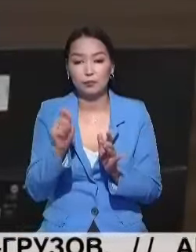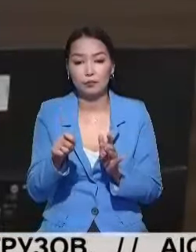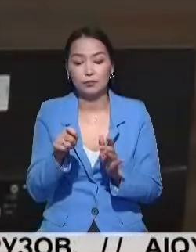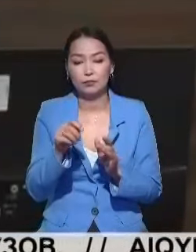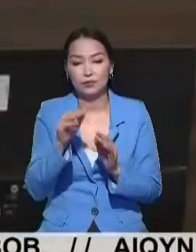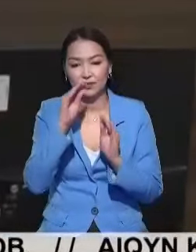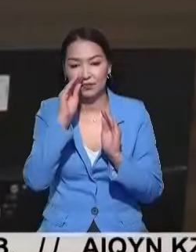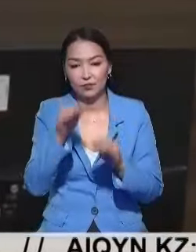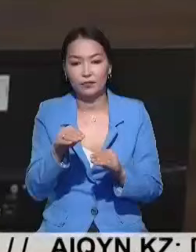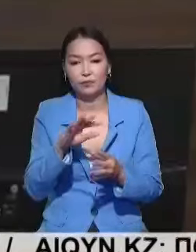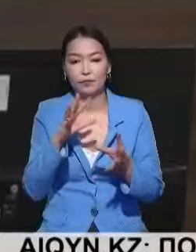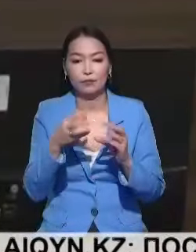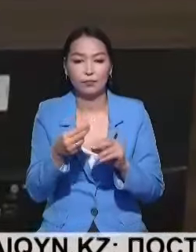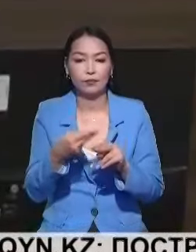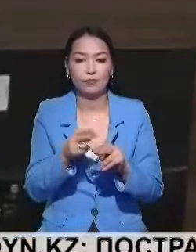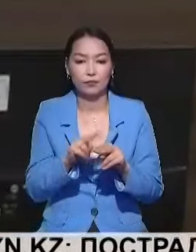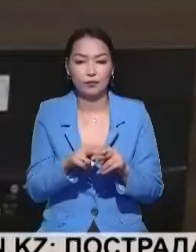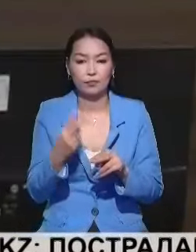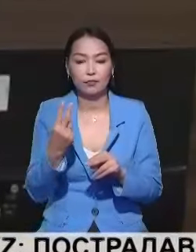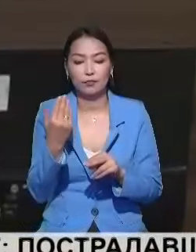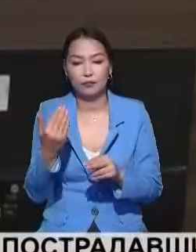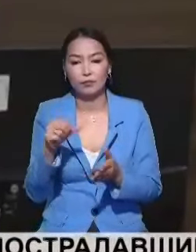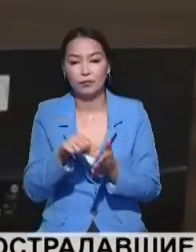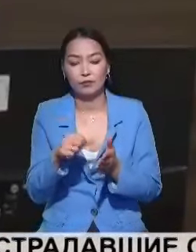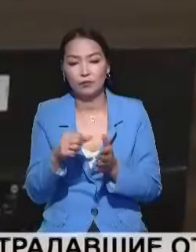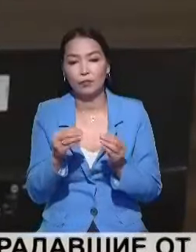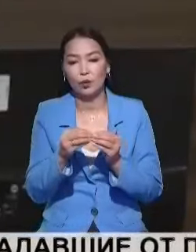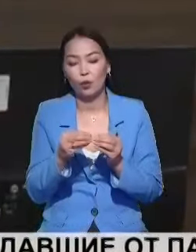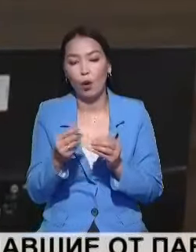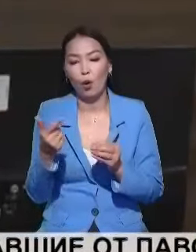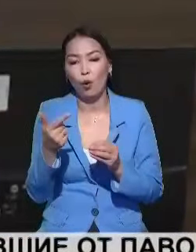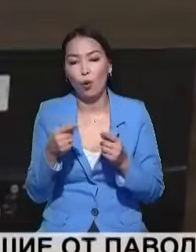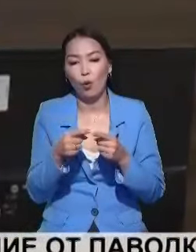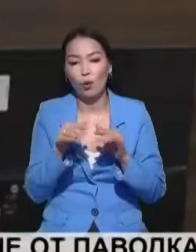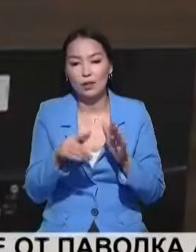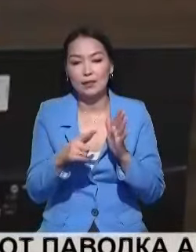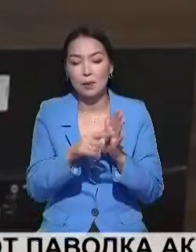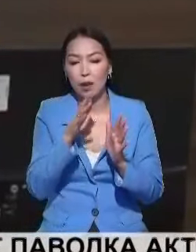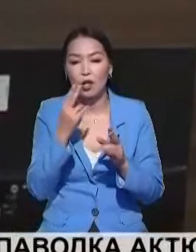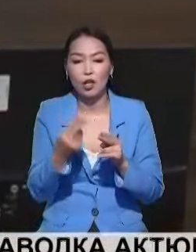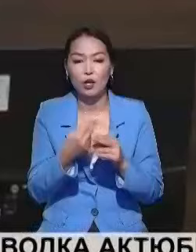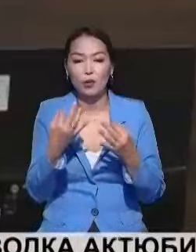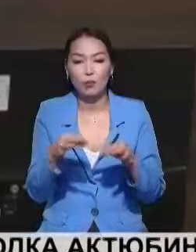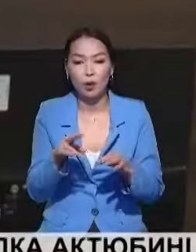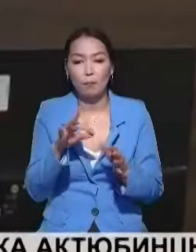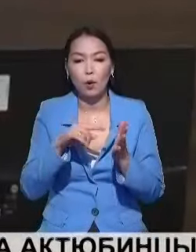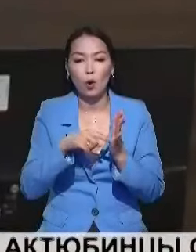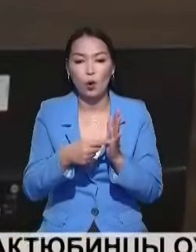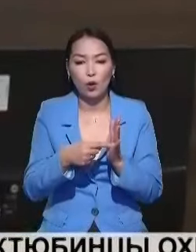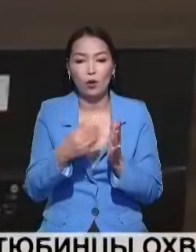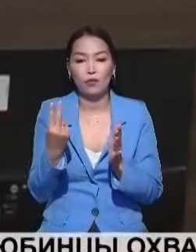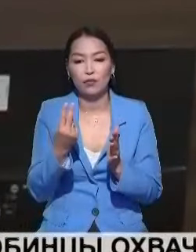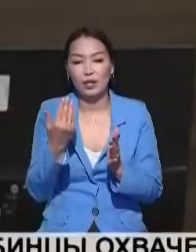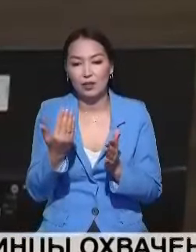наказание. По пункту 1 части 2 статьи 110 Уголовного кодекса 7 лет лишения свободы. По пункту 5 части 2